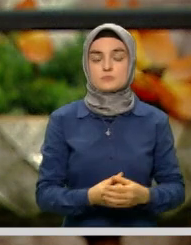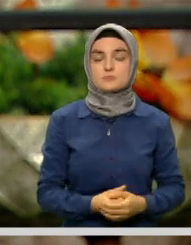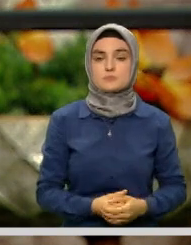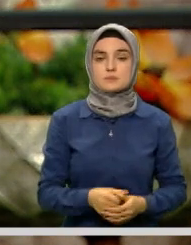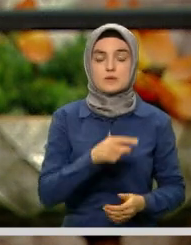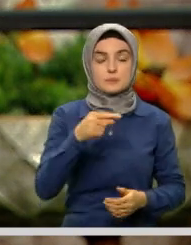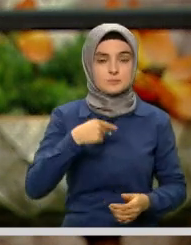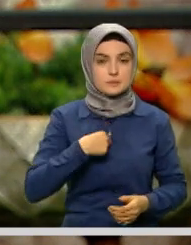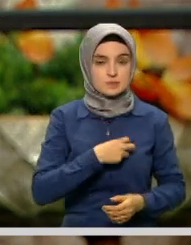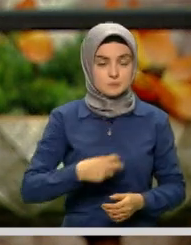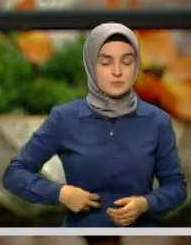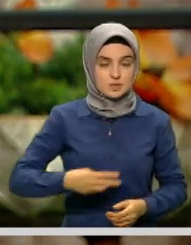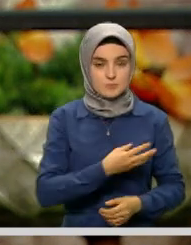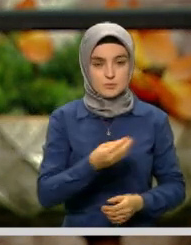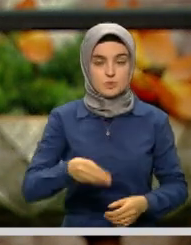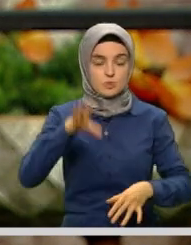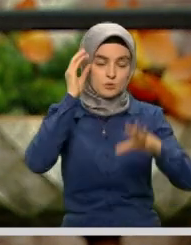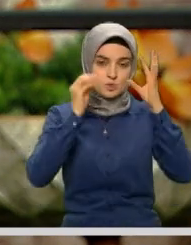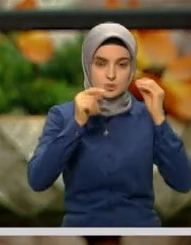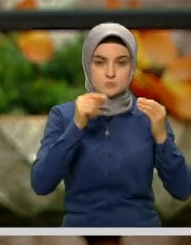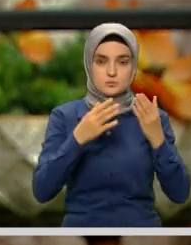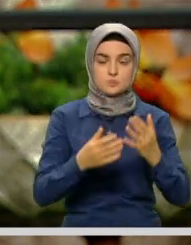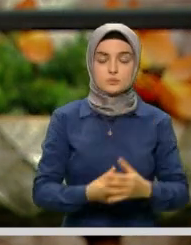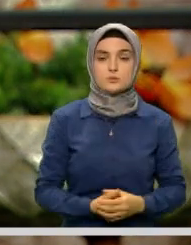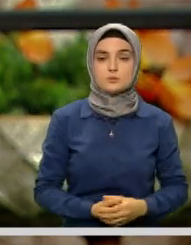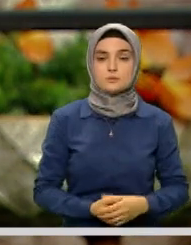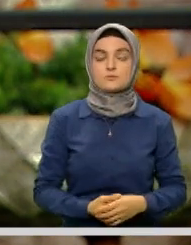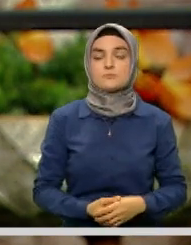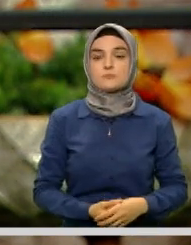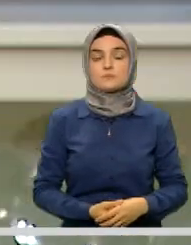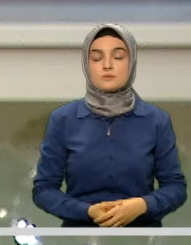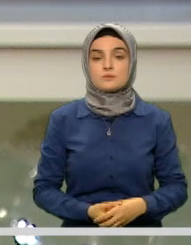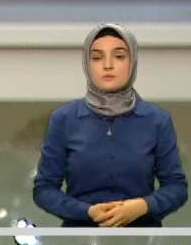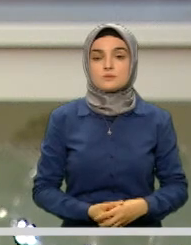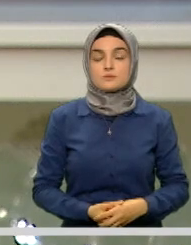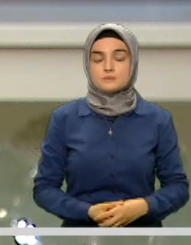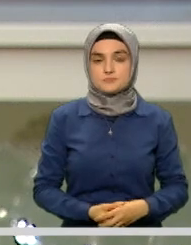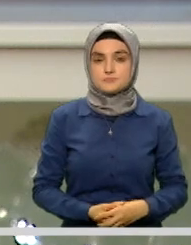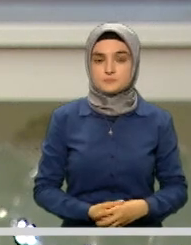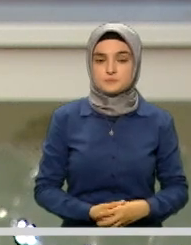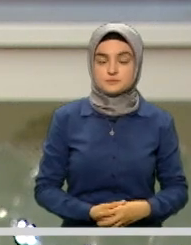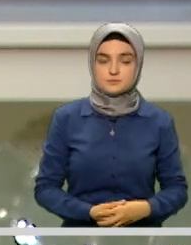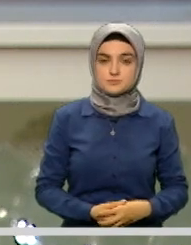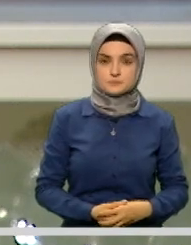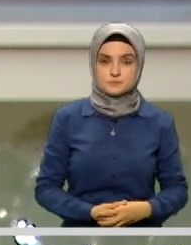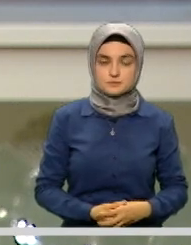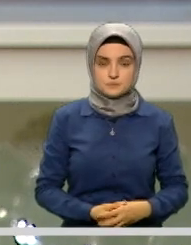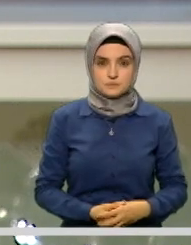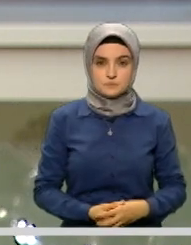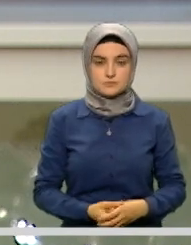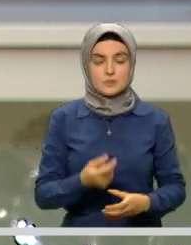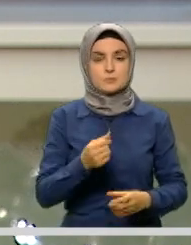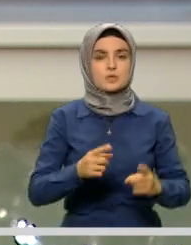bizim peygamberlerden öğrendiğimiz şeyler bu. Efendimiz'den de öğrendiğimiz şey bu. Peki hocam şimdi tövbe biraz da